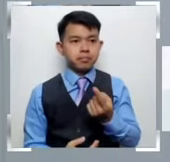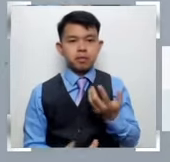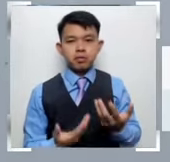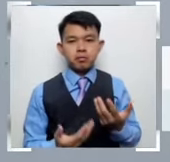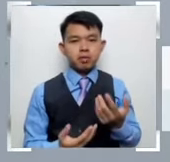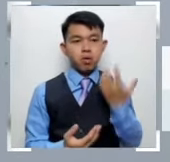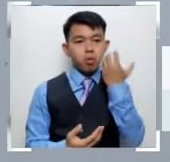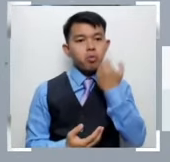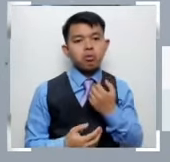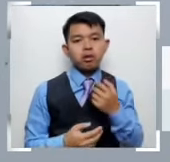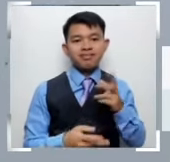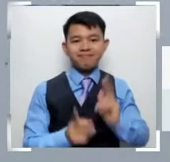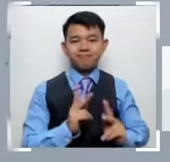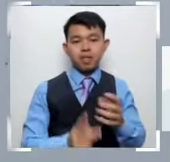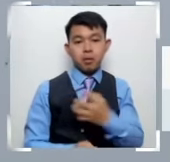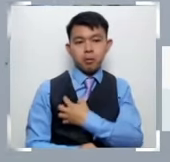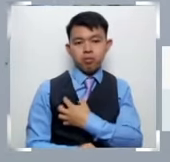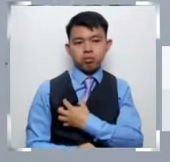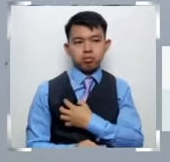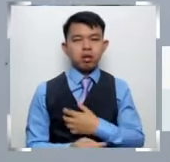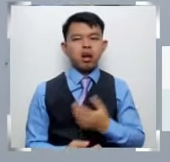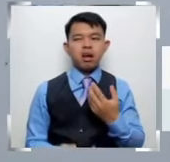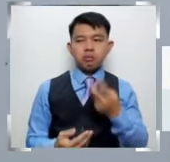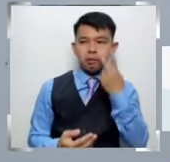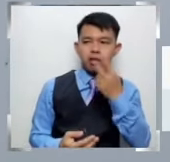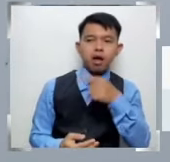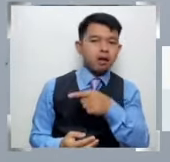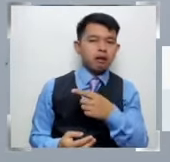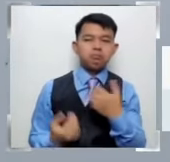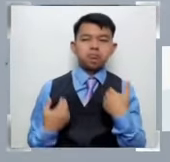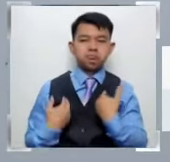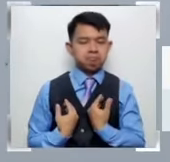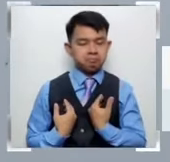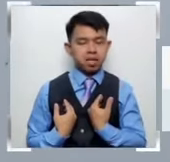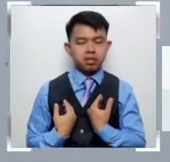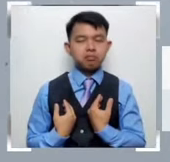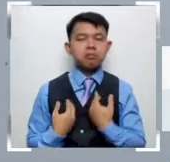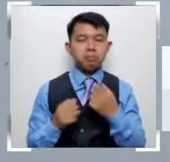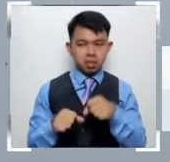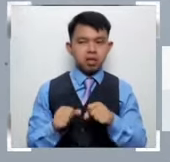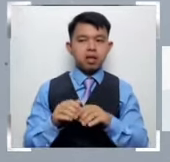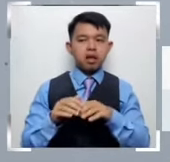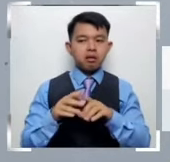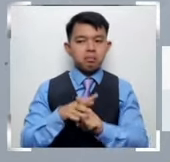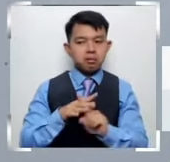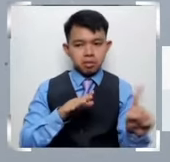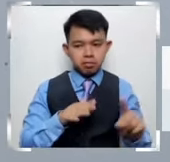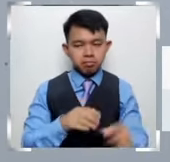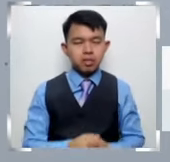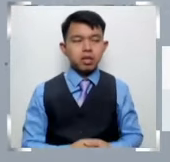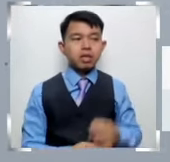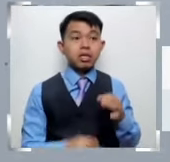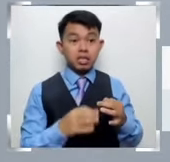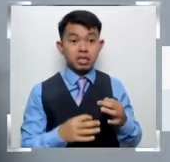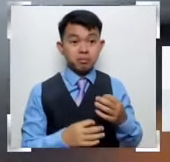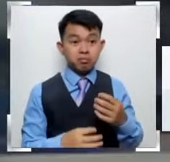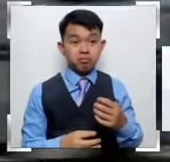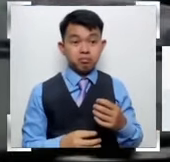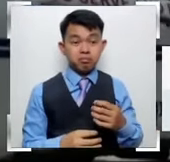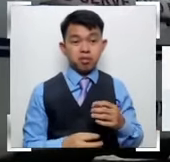na. Kung kulang ka sa tao, hingan mo, humingi ka ng tulong sa amin. Pwede kaming